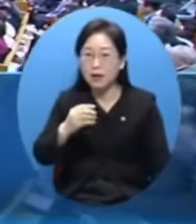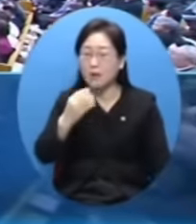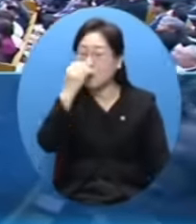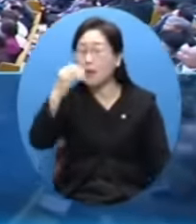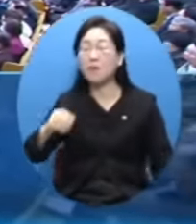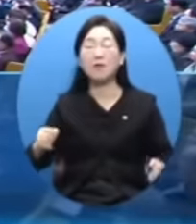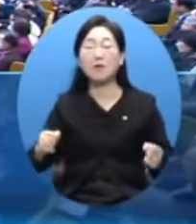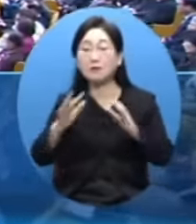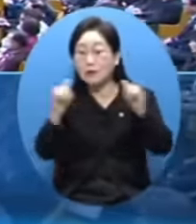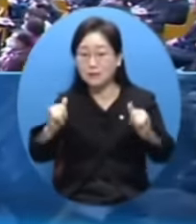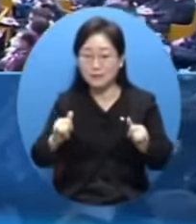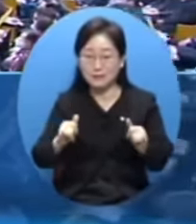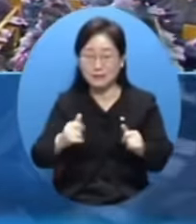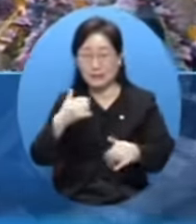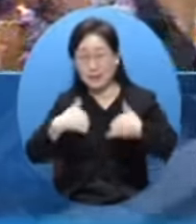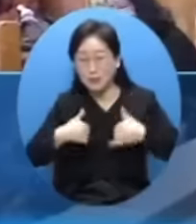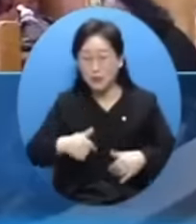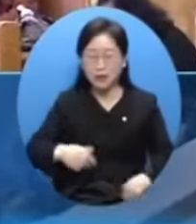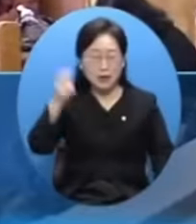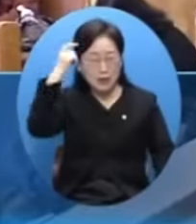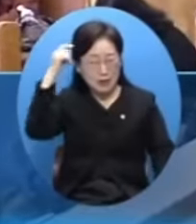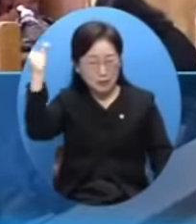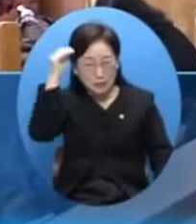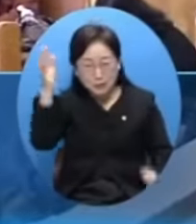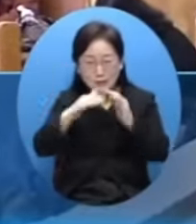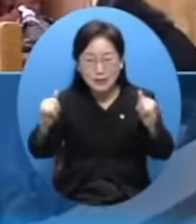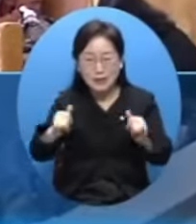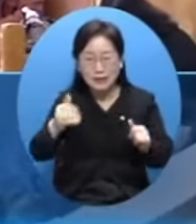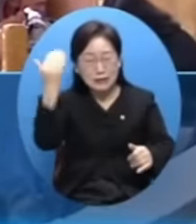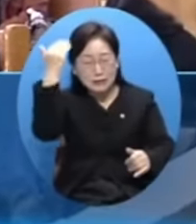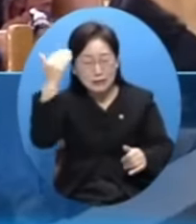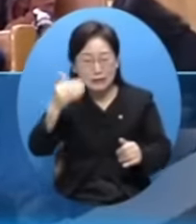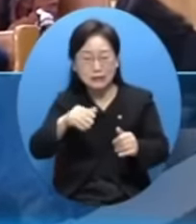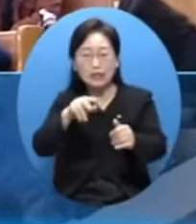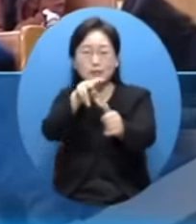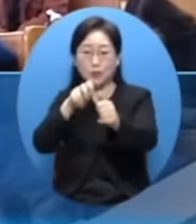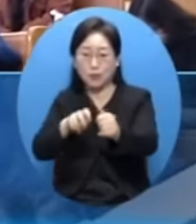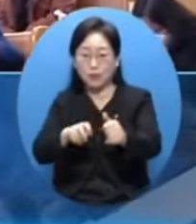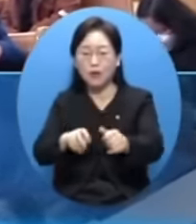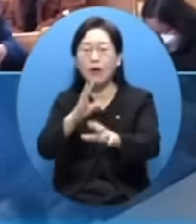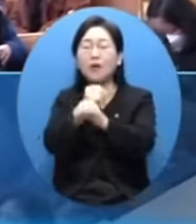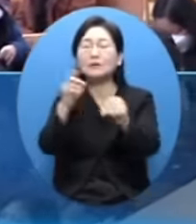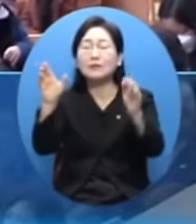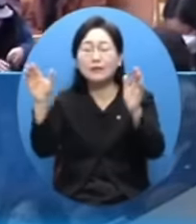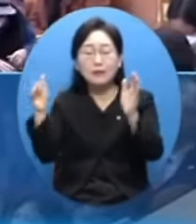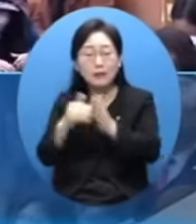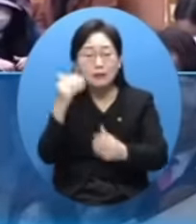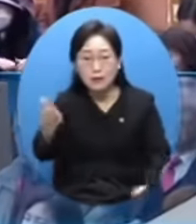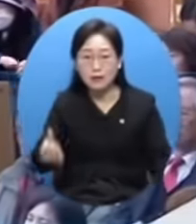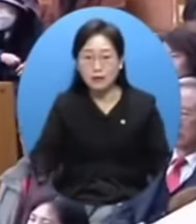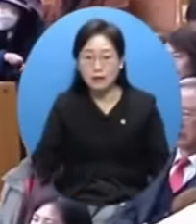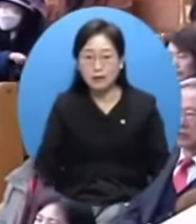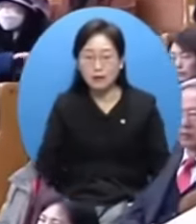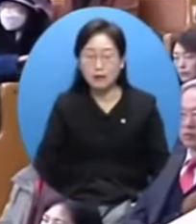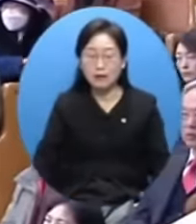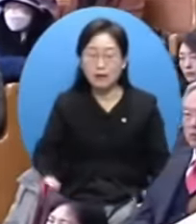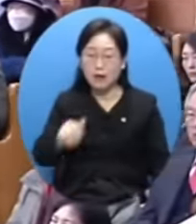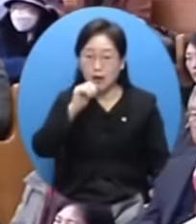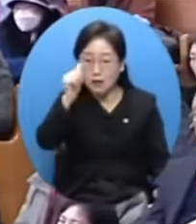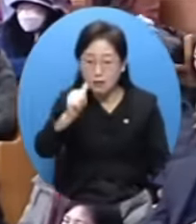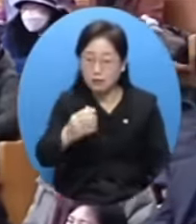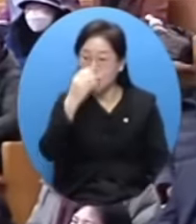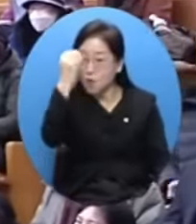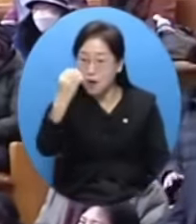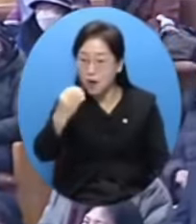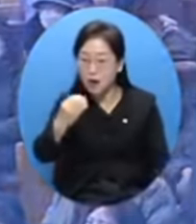거만을 기뻐하며 미련한 자들은 지식을 미워하니 어느 때까지 하겠느냐 이렇게 말씀하고 있습니다 어떤 경우에도 오만한